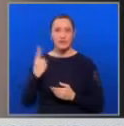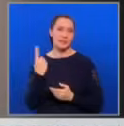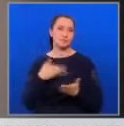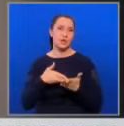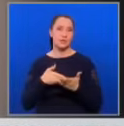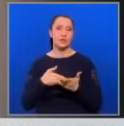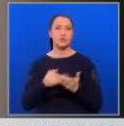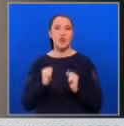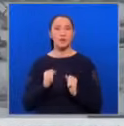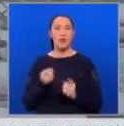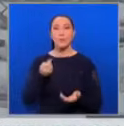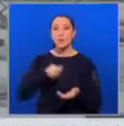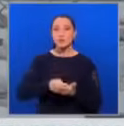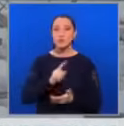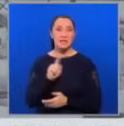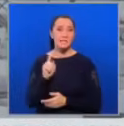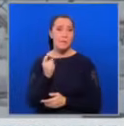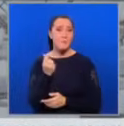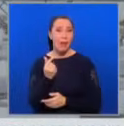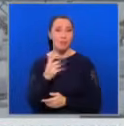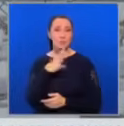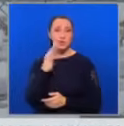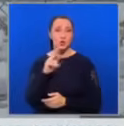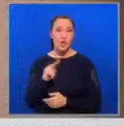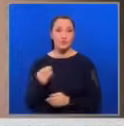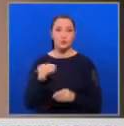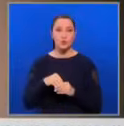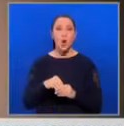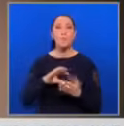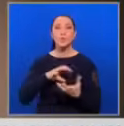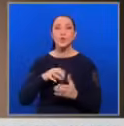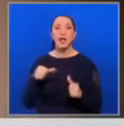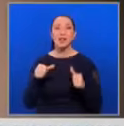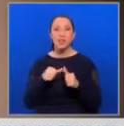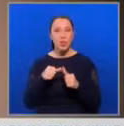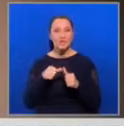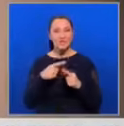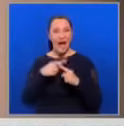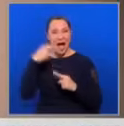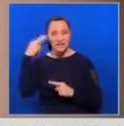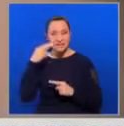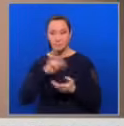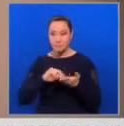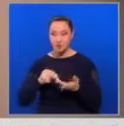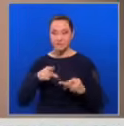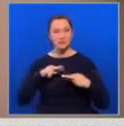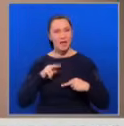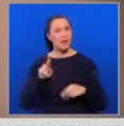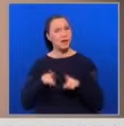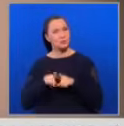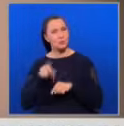по-малко от 500 допълнително в политиката на луфтханза пише че възстановяват а как как се